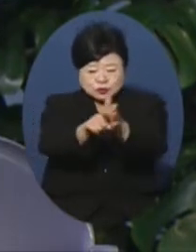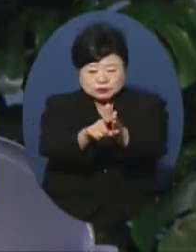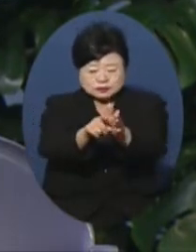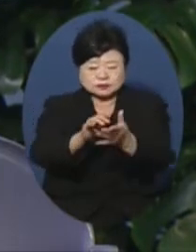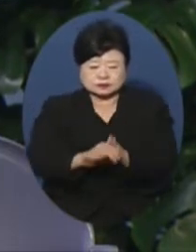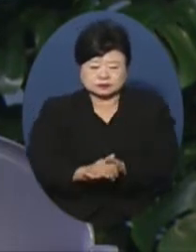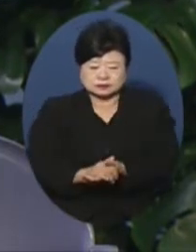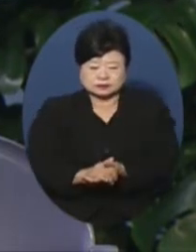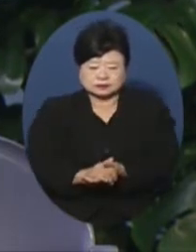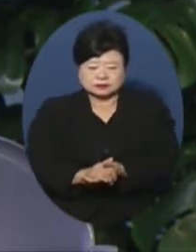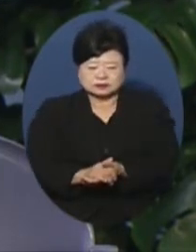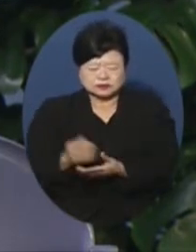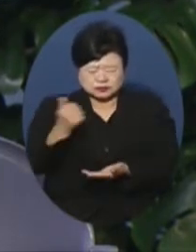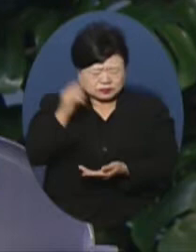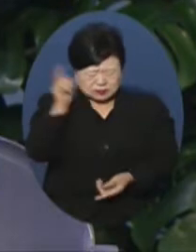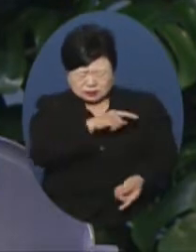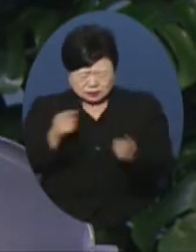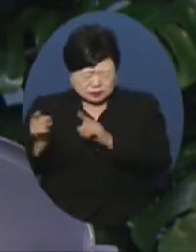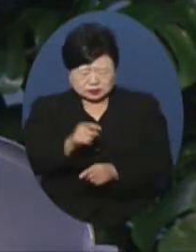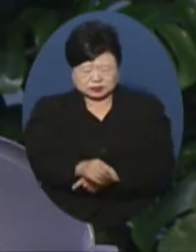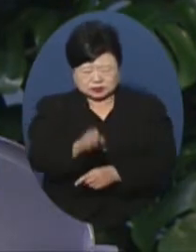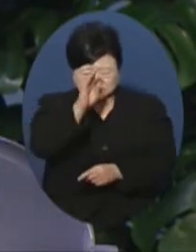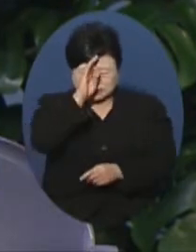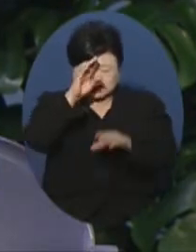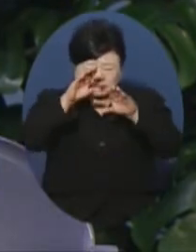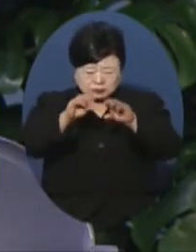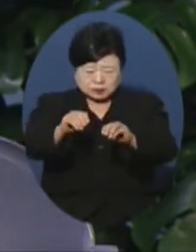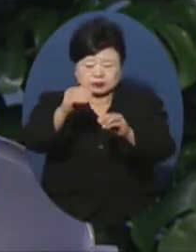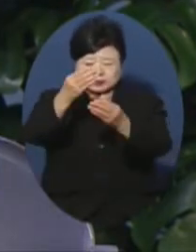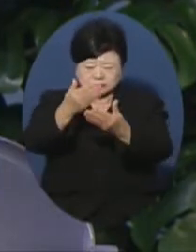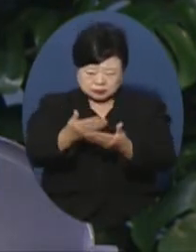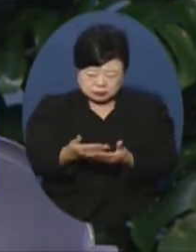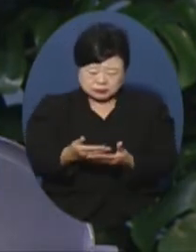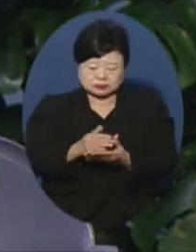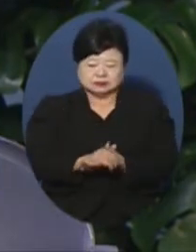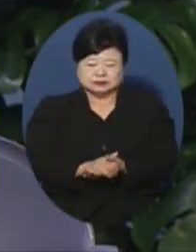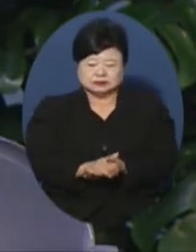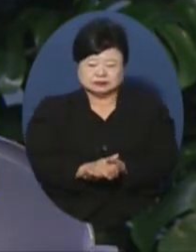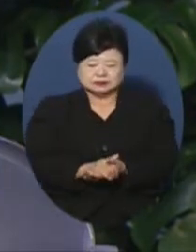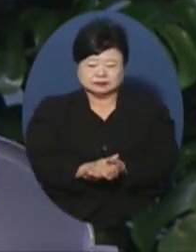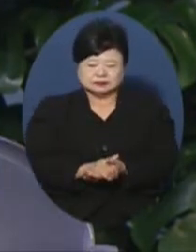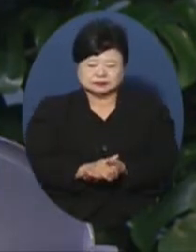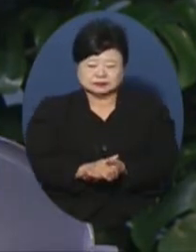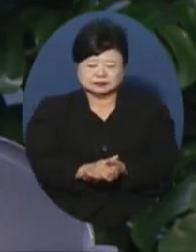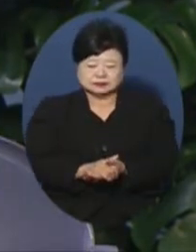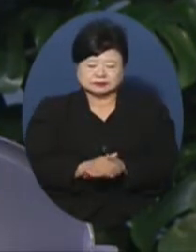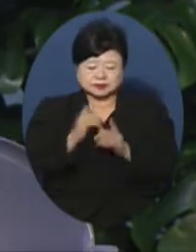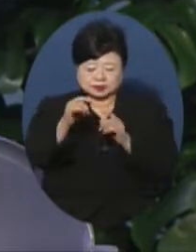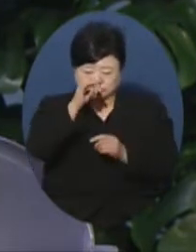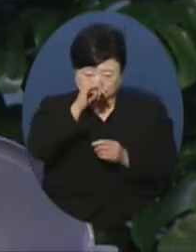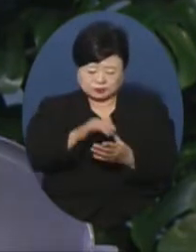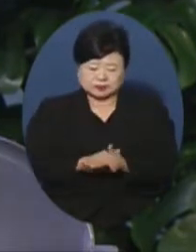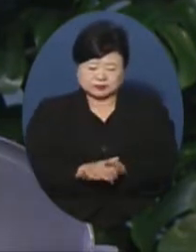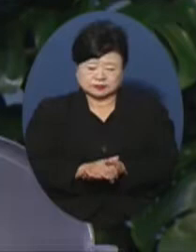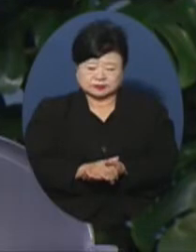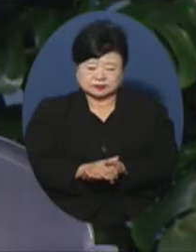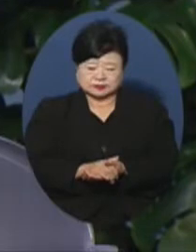하려 하심이며 그가 채찍에 맞음으로 너희는 나음을 얻었나니라고